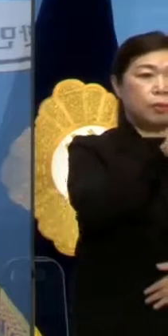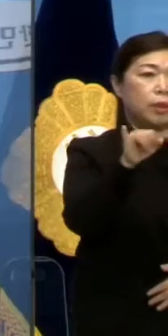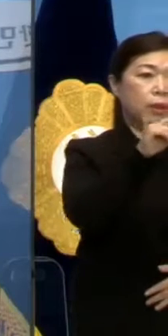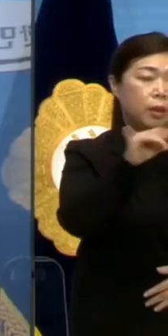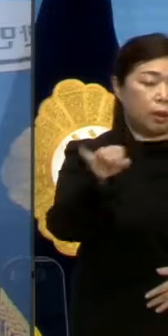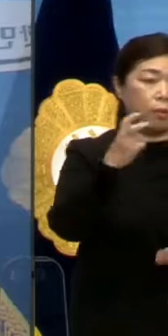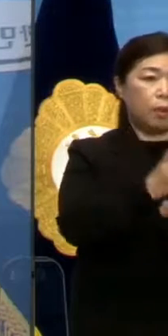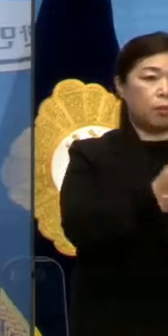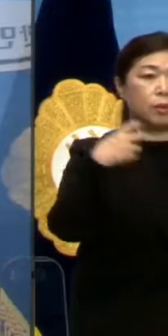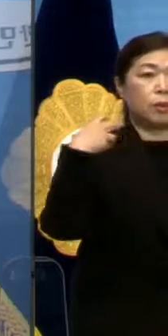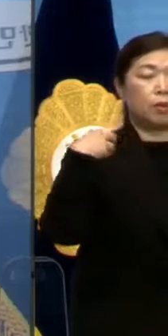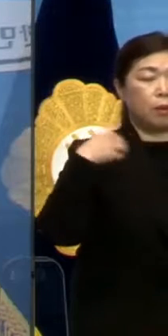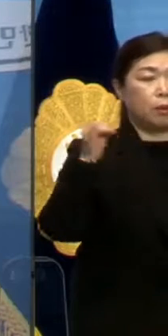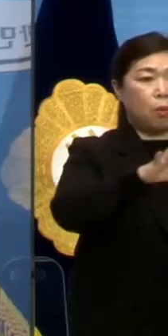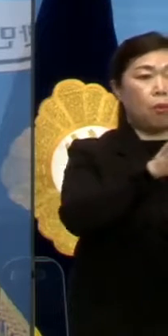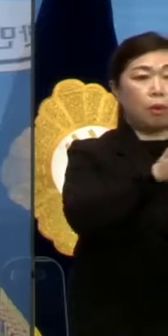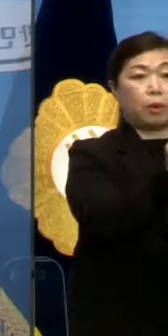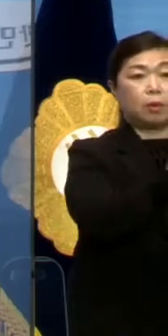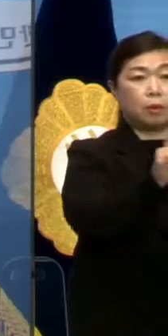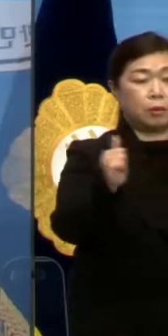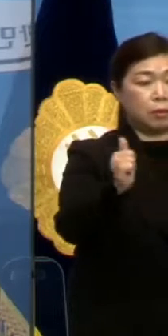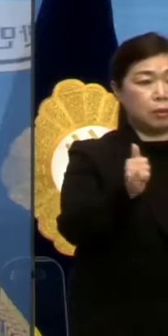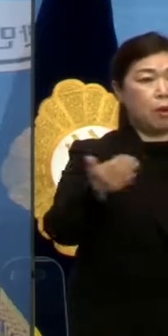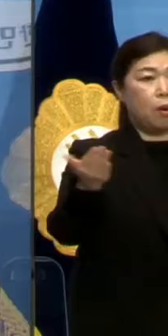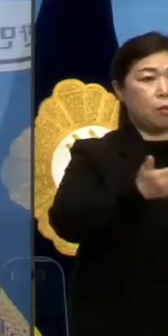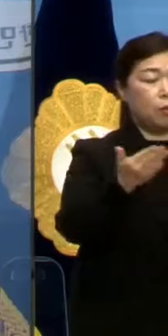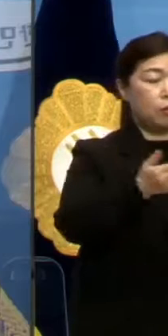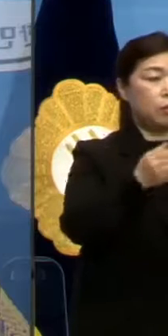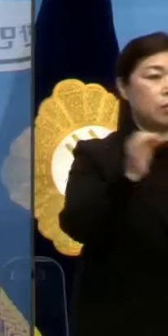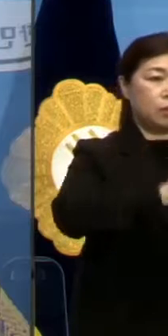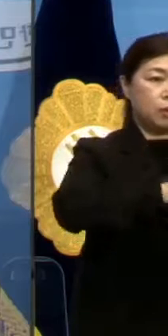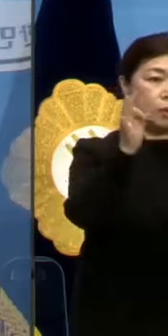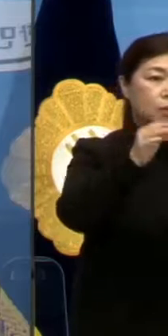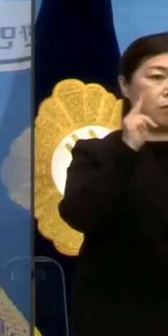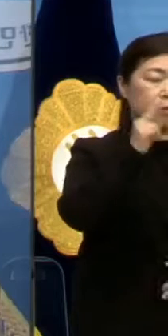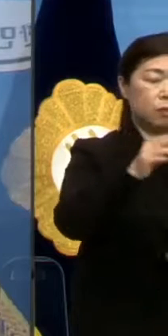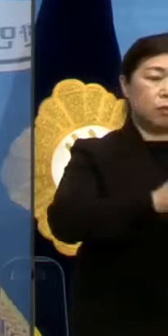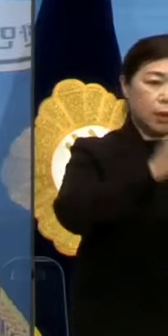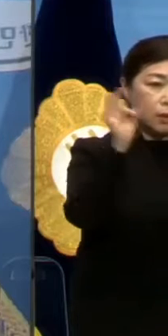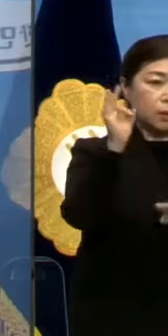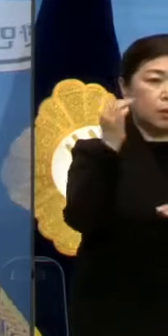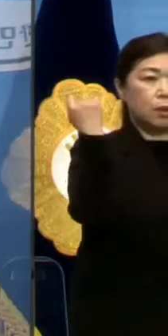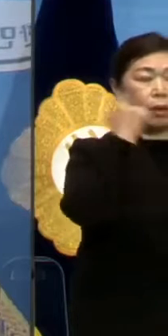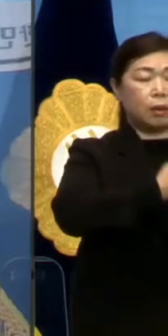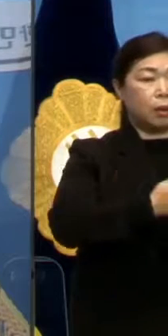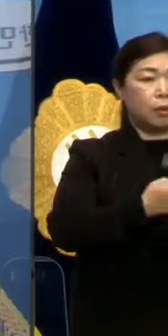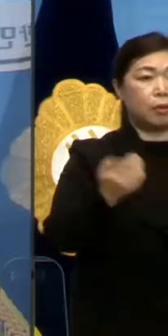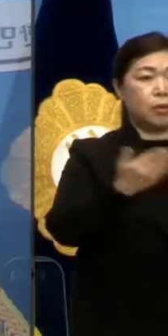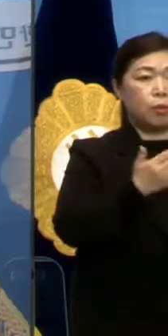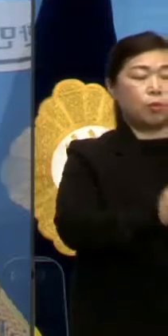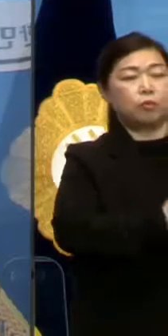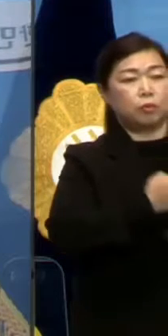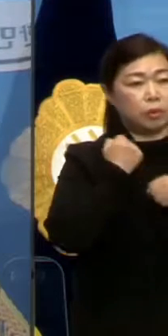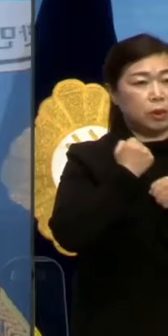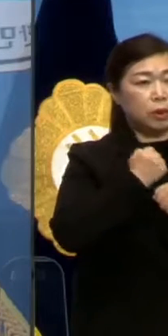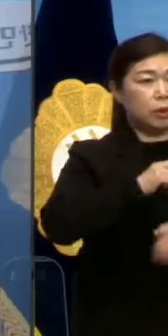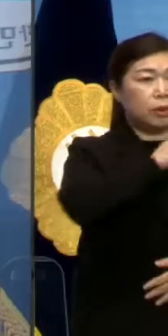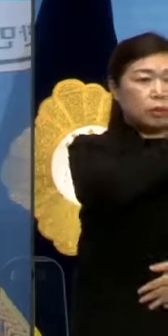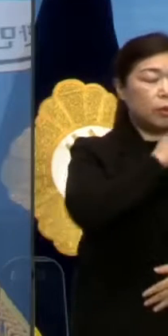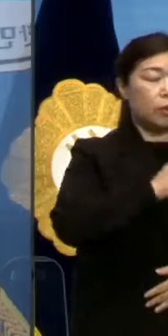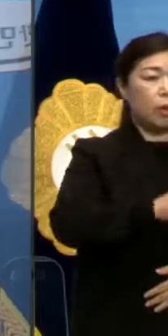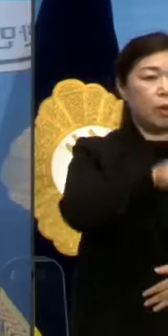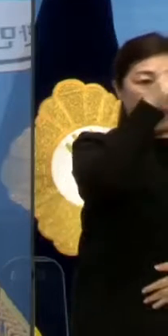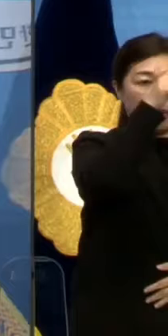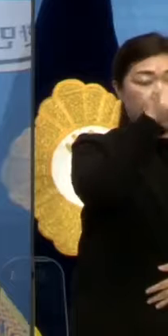법무부 장관 및 관계자를 업무상 과실, 중과실치사상 직무유기 혐의로